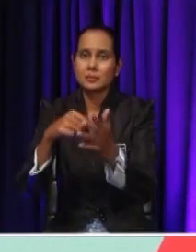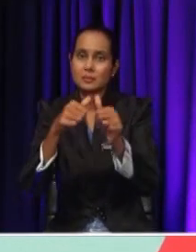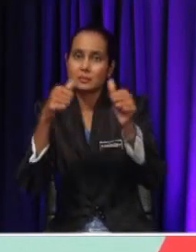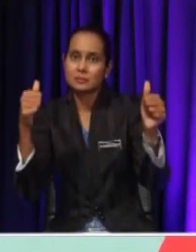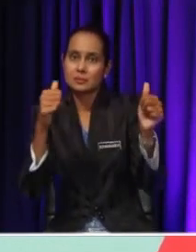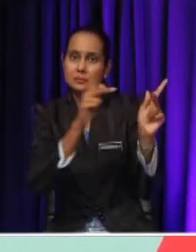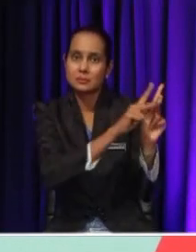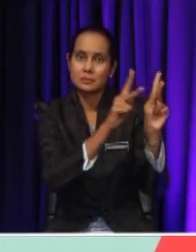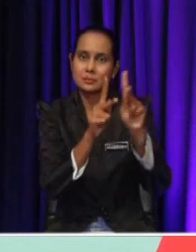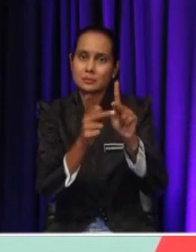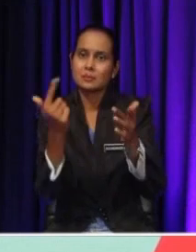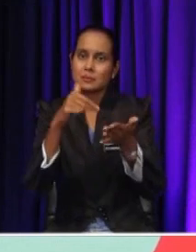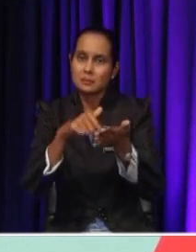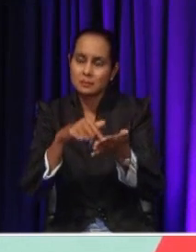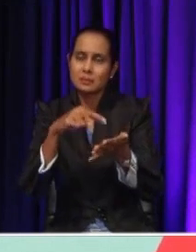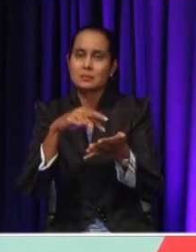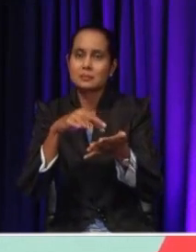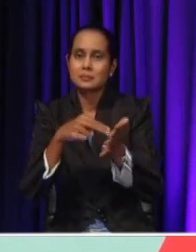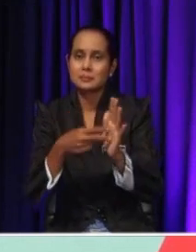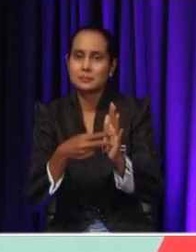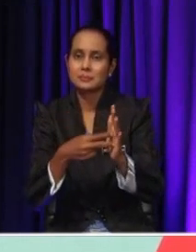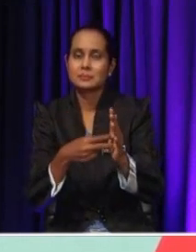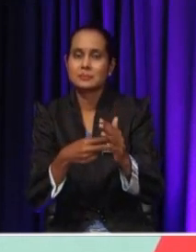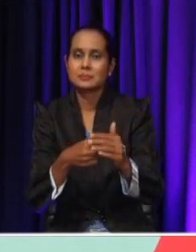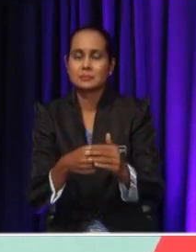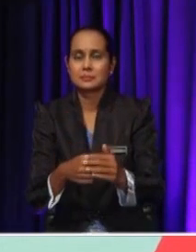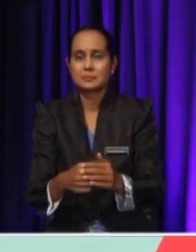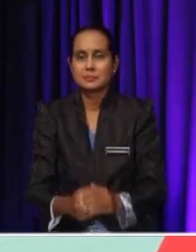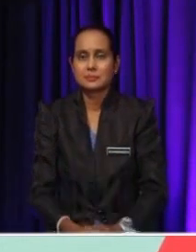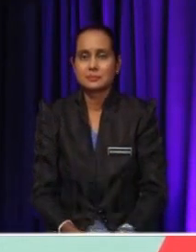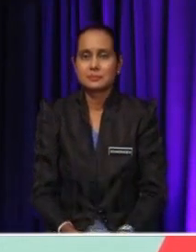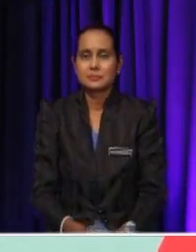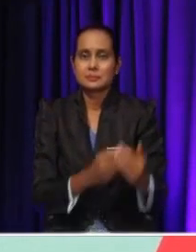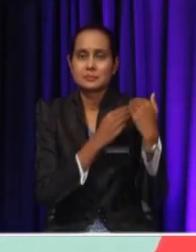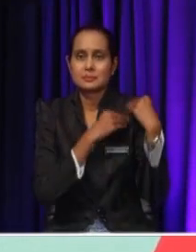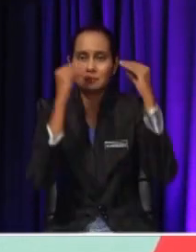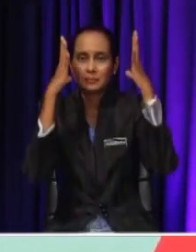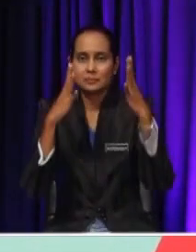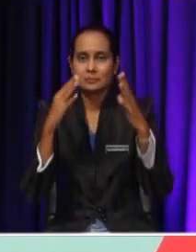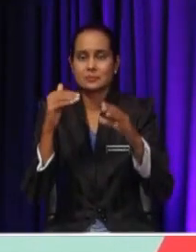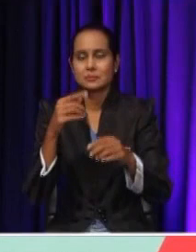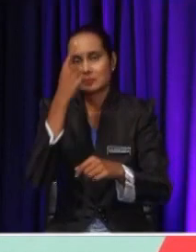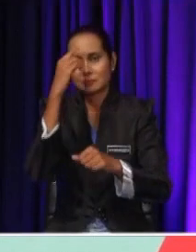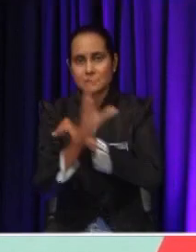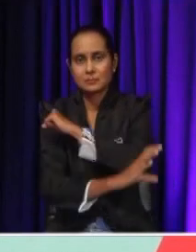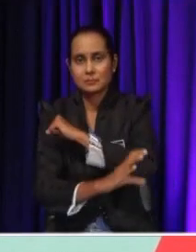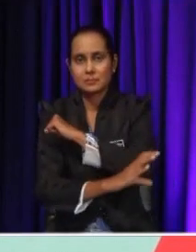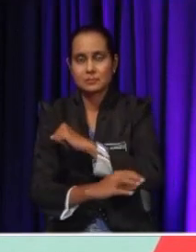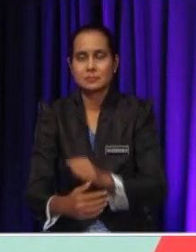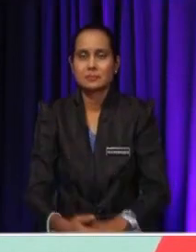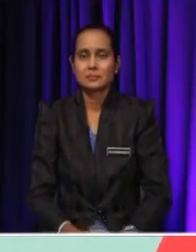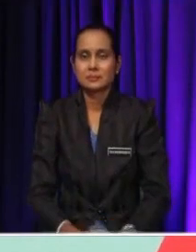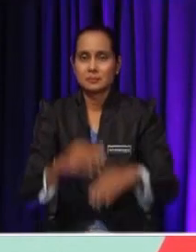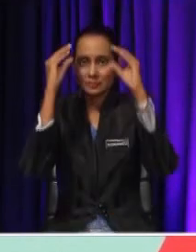petugas lagi tugasnya terhadap negara Selain itu kan kalis guru banyak